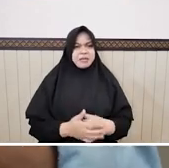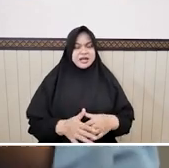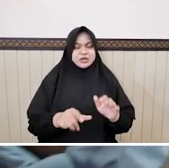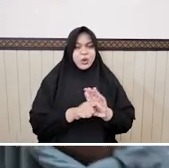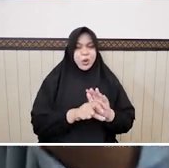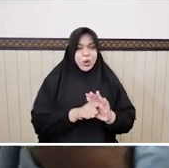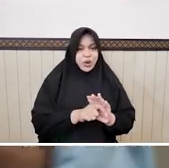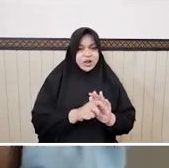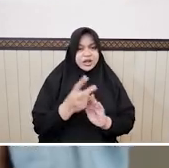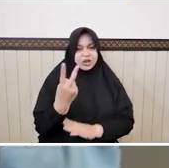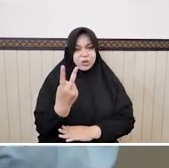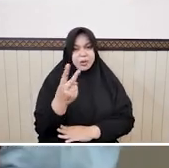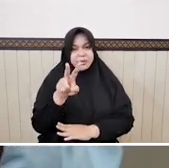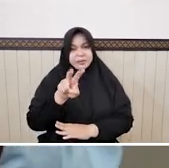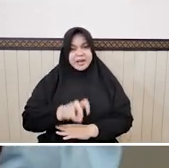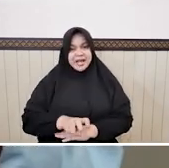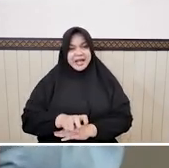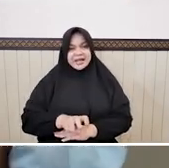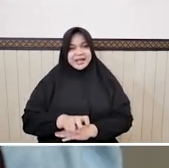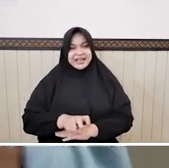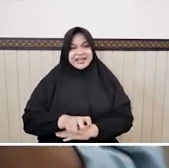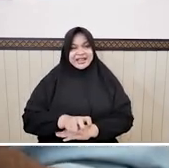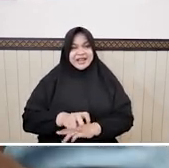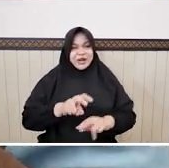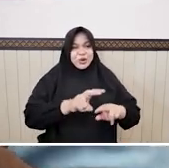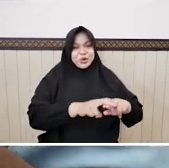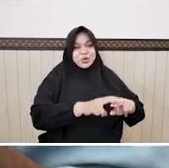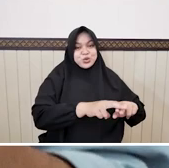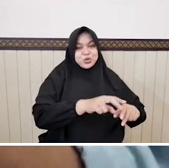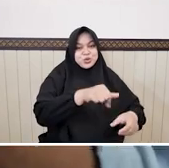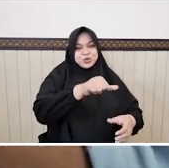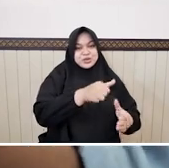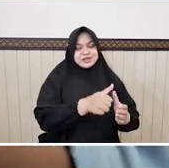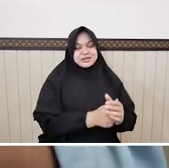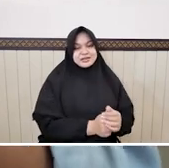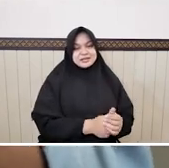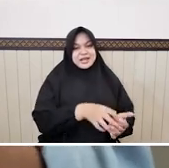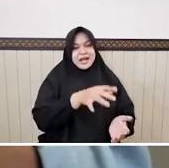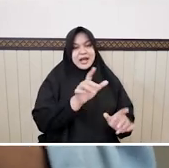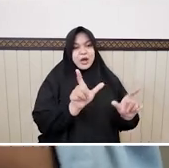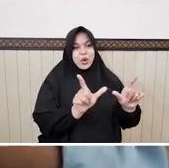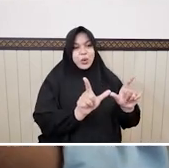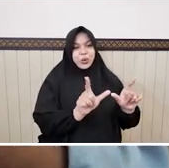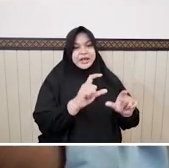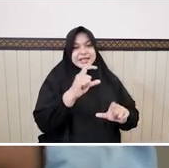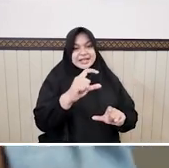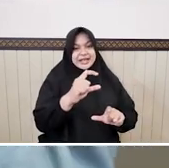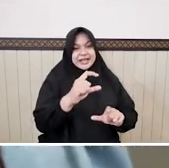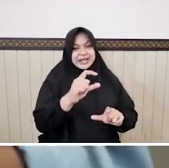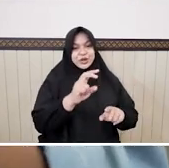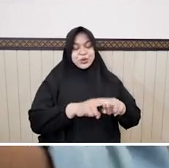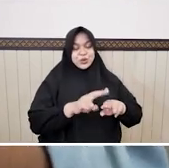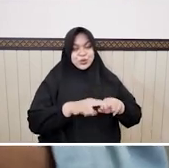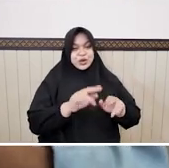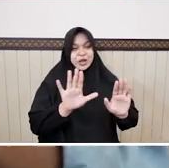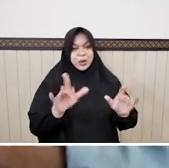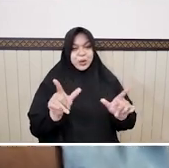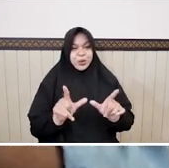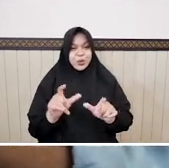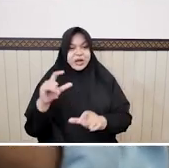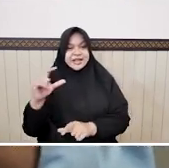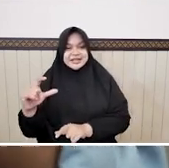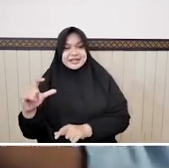Kemudian yang kedua adalah pemakaian closet duduk dan kloset jongkok Bapak Ibu sekalian mari bayangkan pertama yang bawa apa